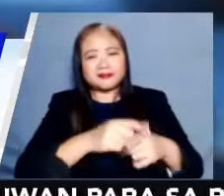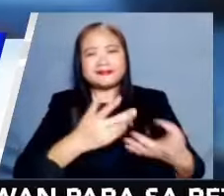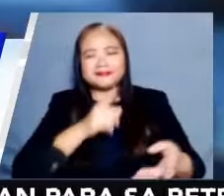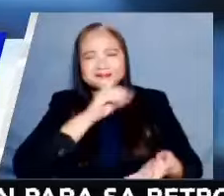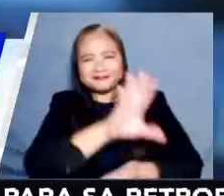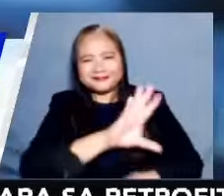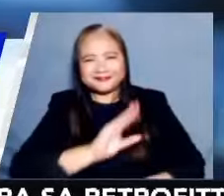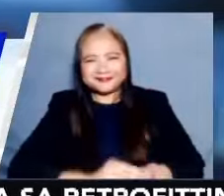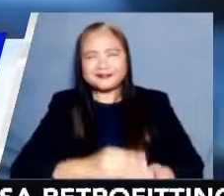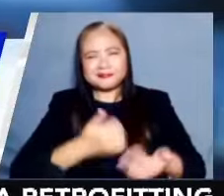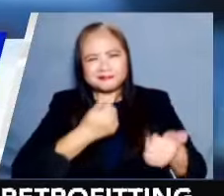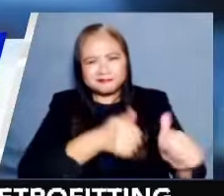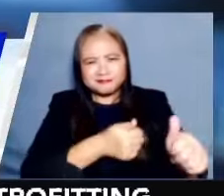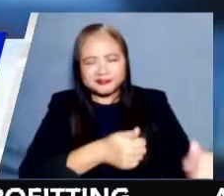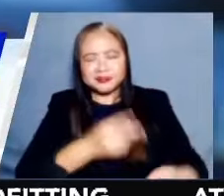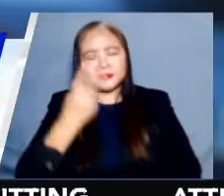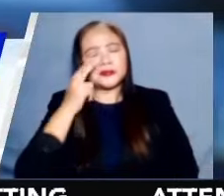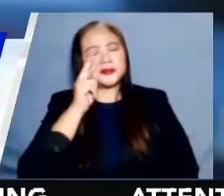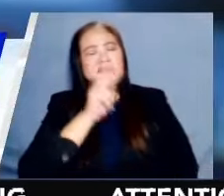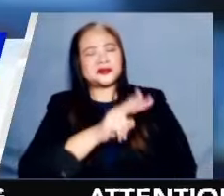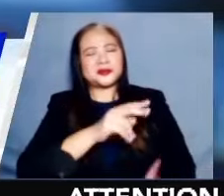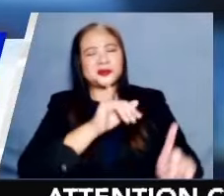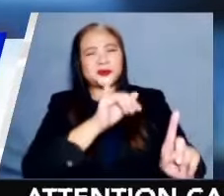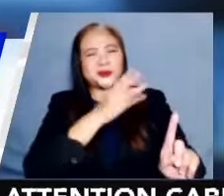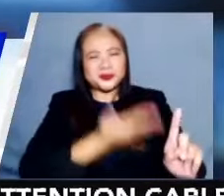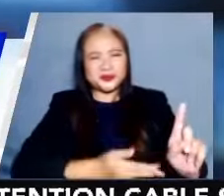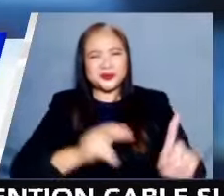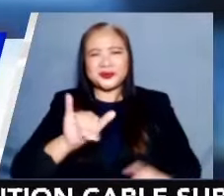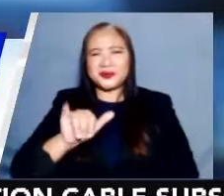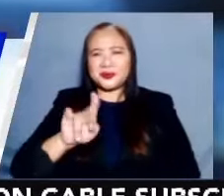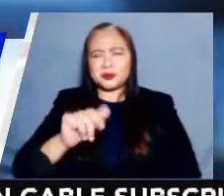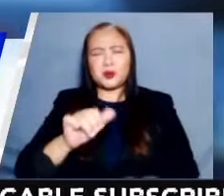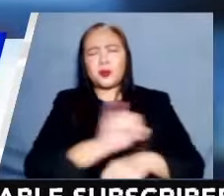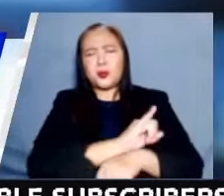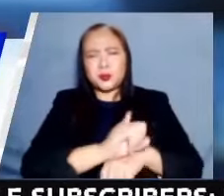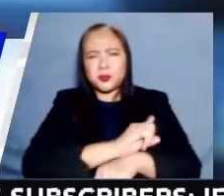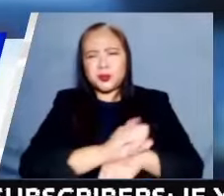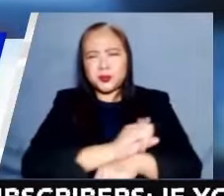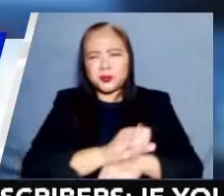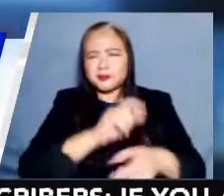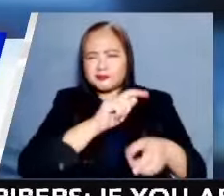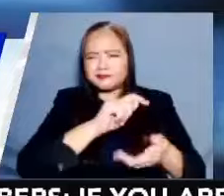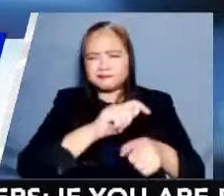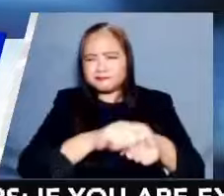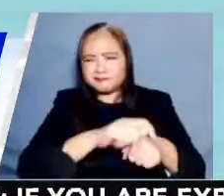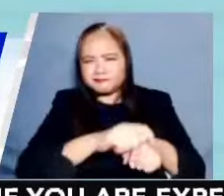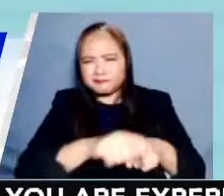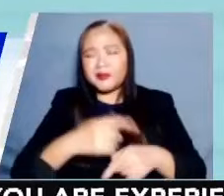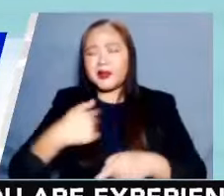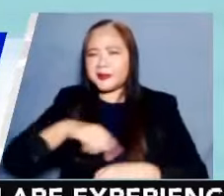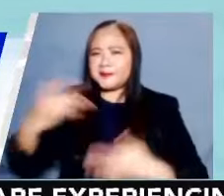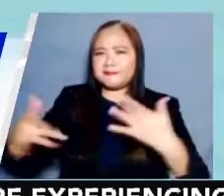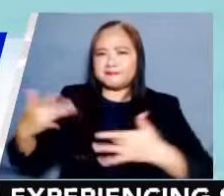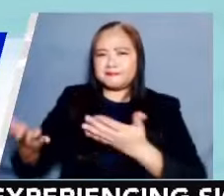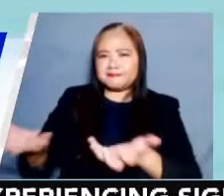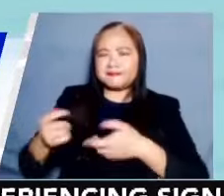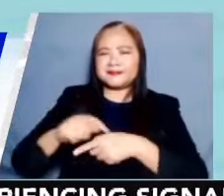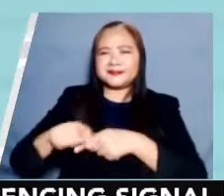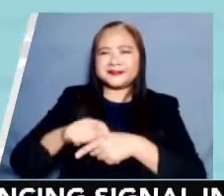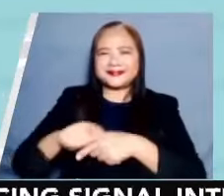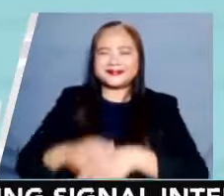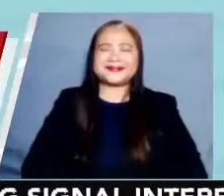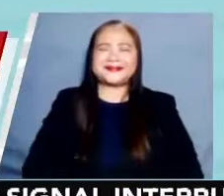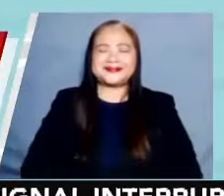po namin siya, nagsisipag po siya. So mas ginaganahan po kami gumawa ng maayos na training. Supported din po sa